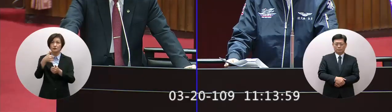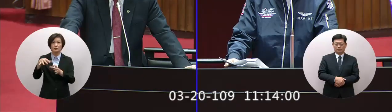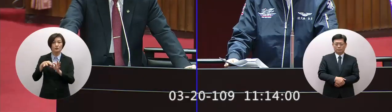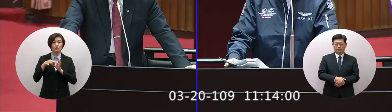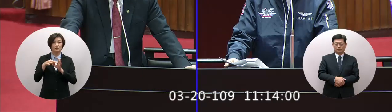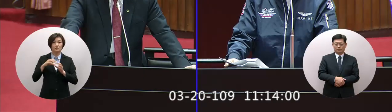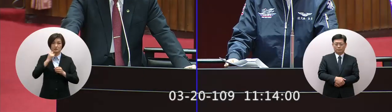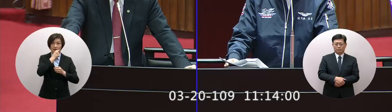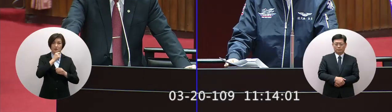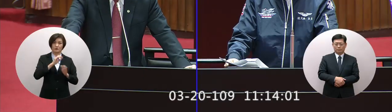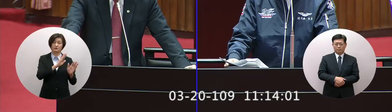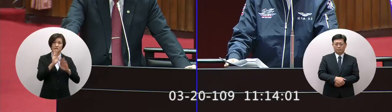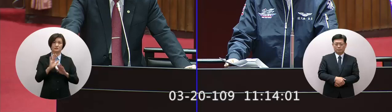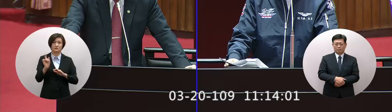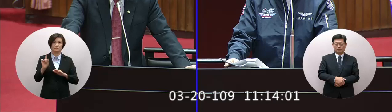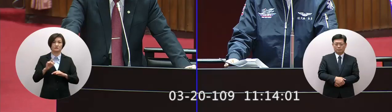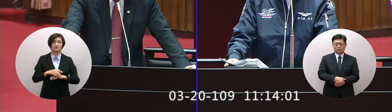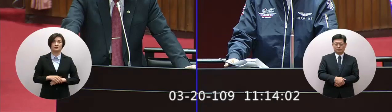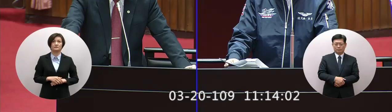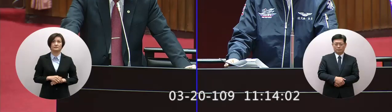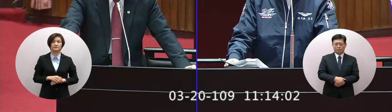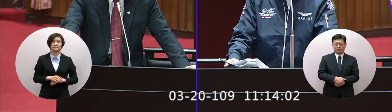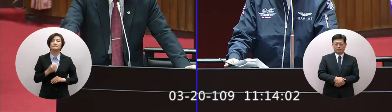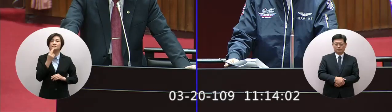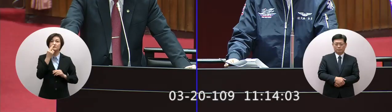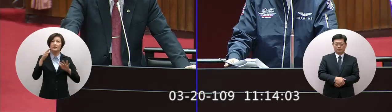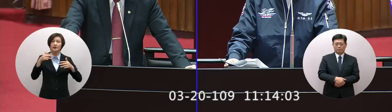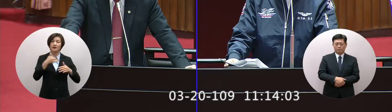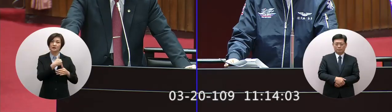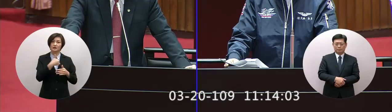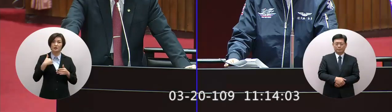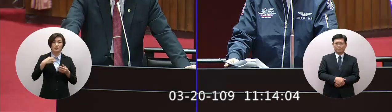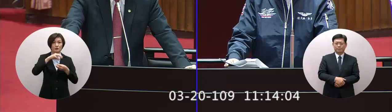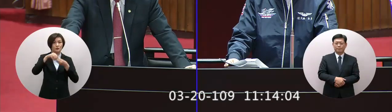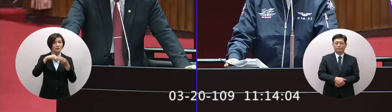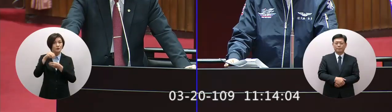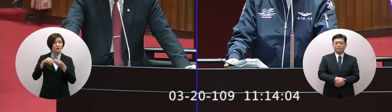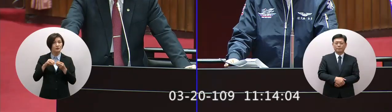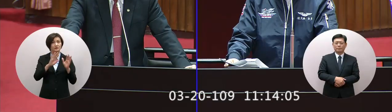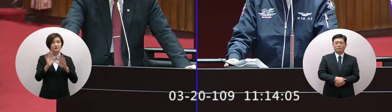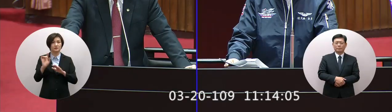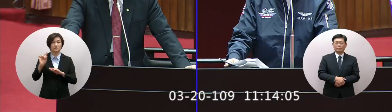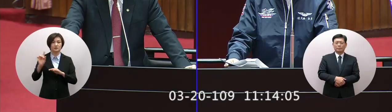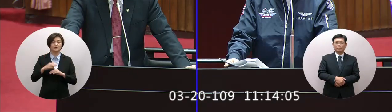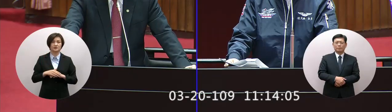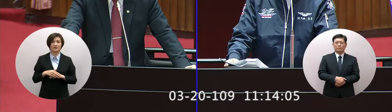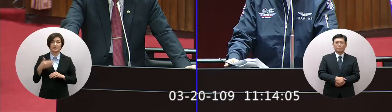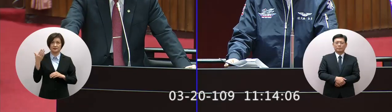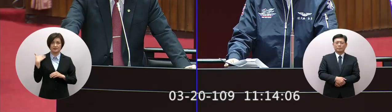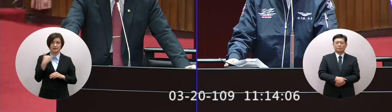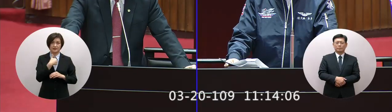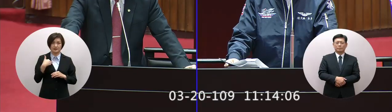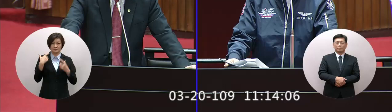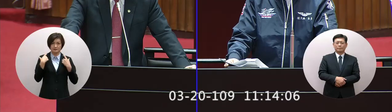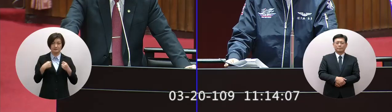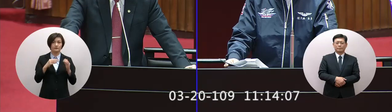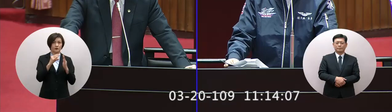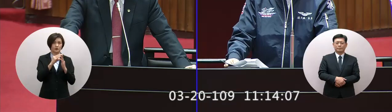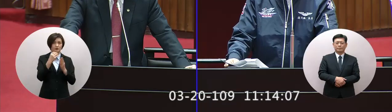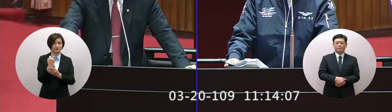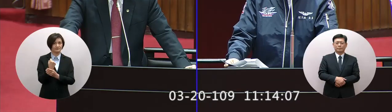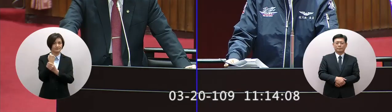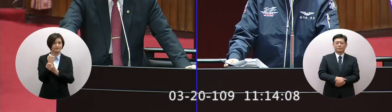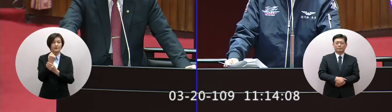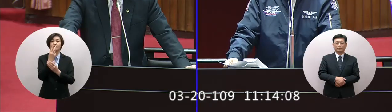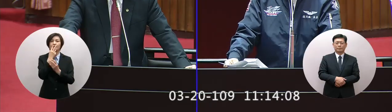分。国内的部分在这一个氢能的应用的部分，那过去呢，能源局有支持我们